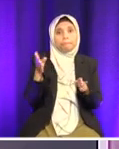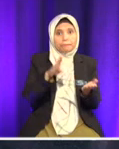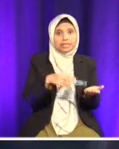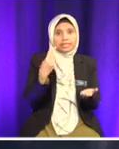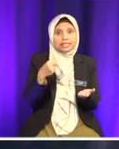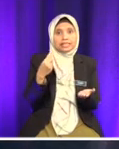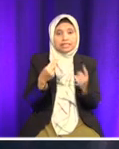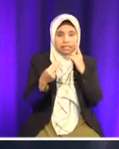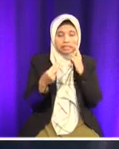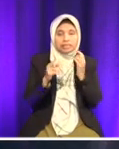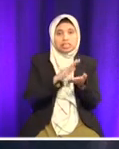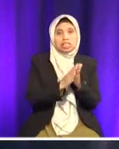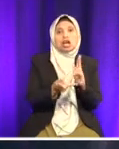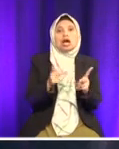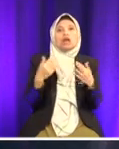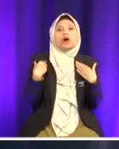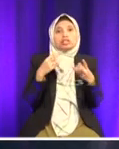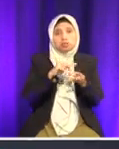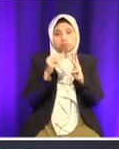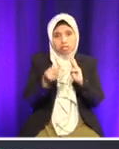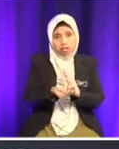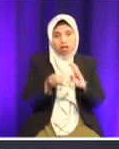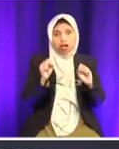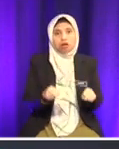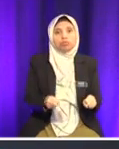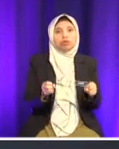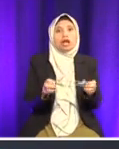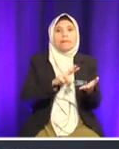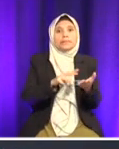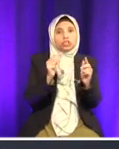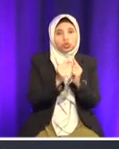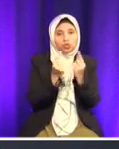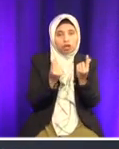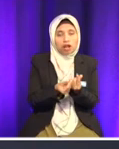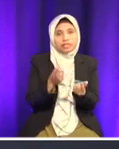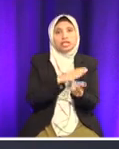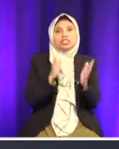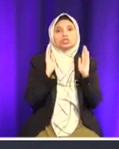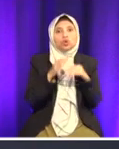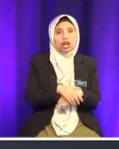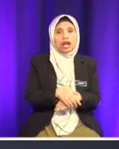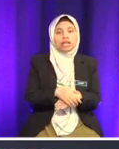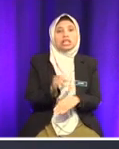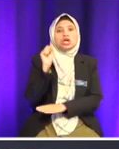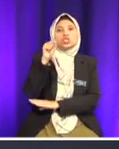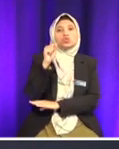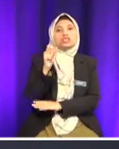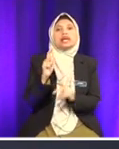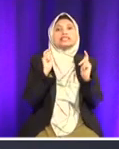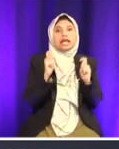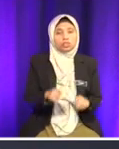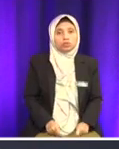ada masalah bangun tahajud kita hiasi dengan baca Quran salat sunah tahajud Oke bagaimana zakat ini murid-murid dalam tarian